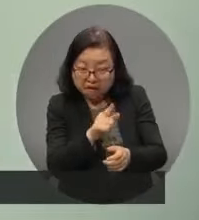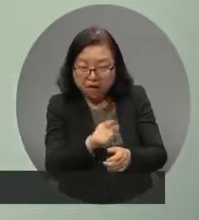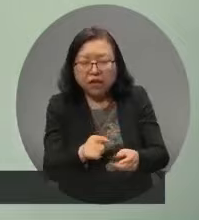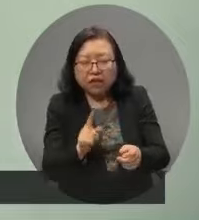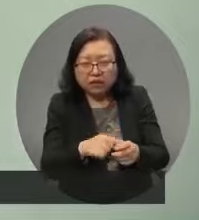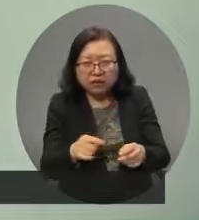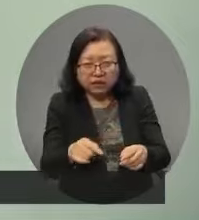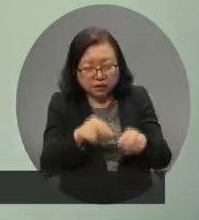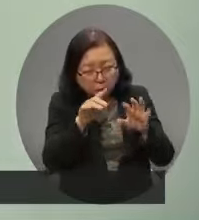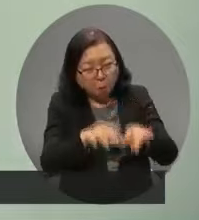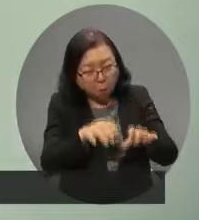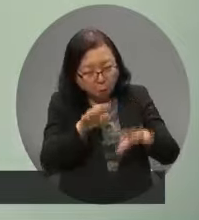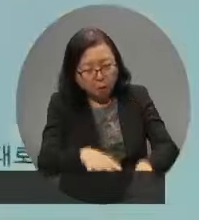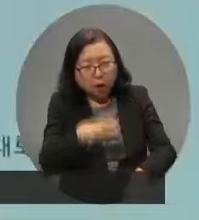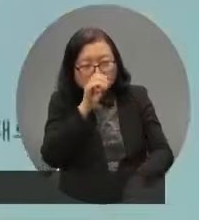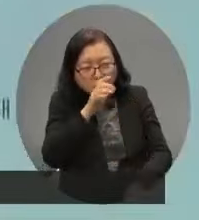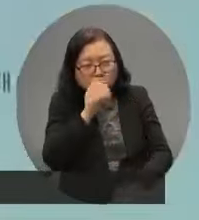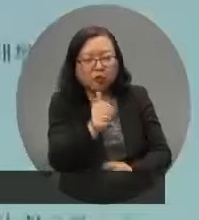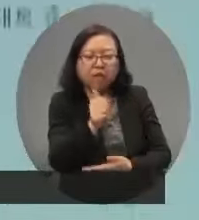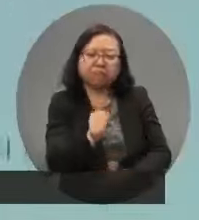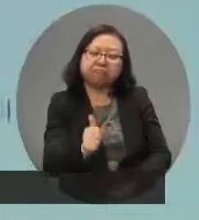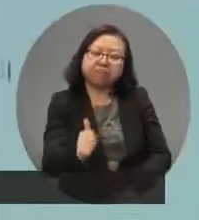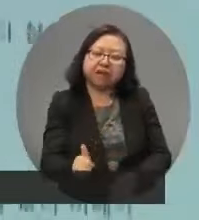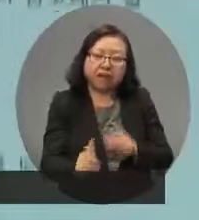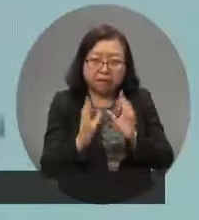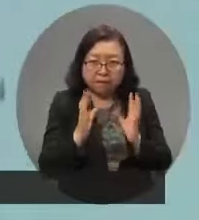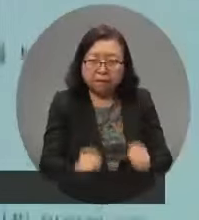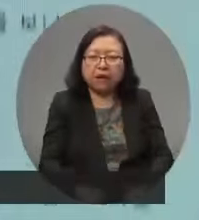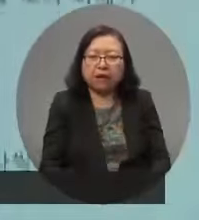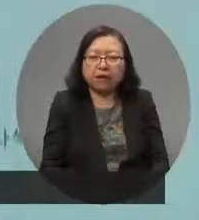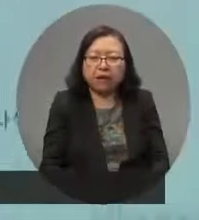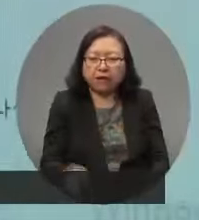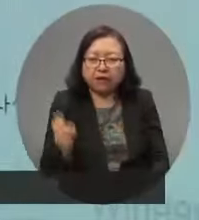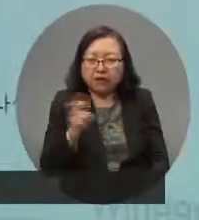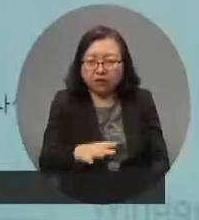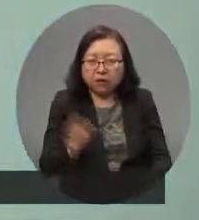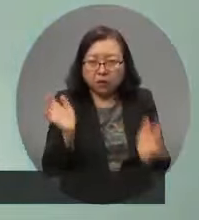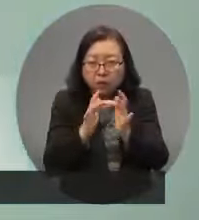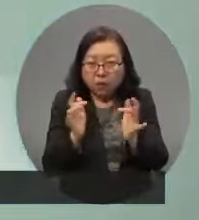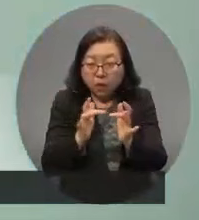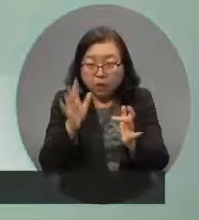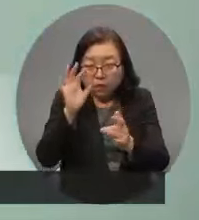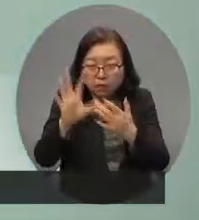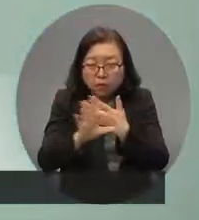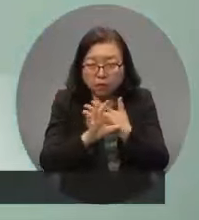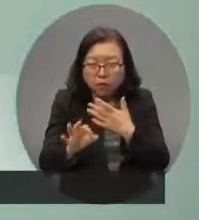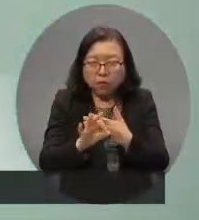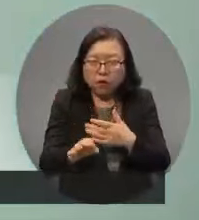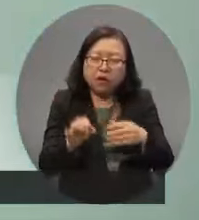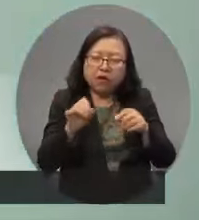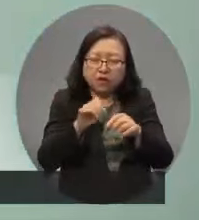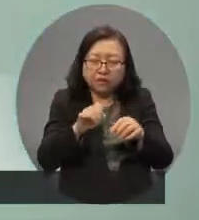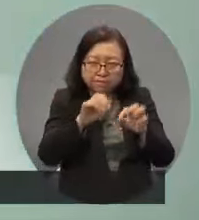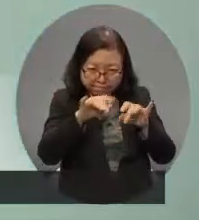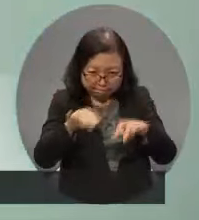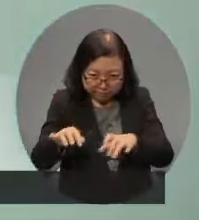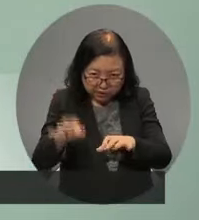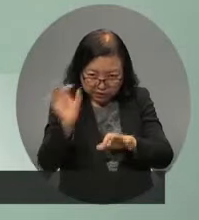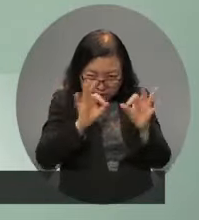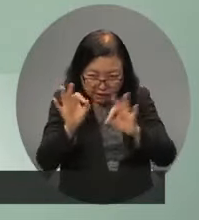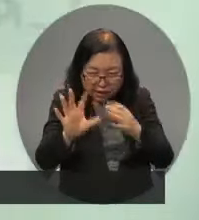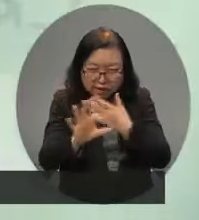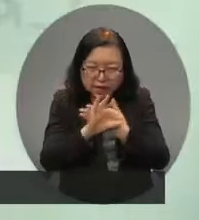정보라면 도움이 됐다는 칭찬일색입니다 포털 사이트에 전국민 일상 지원금을 입력하자 비슷한